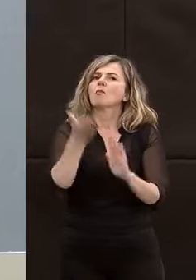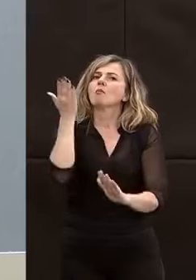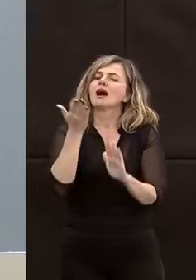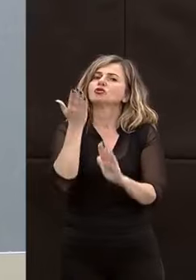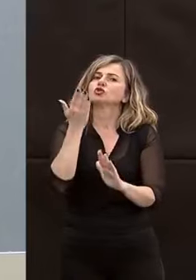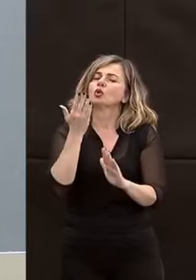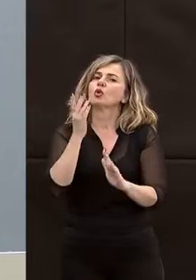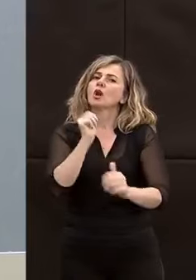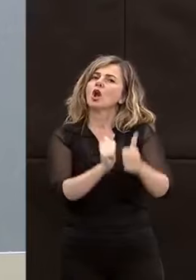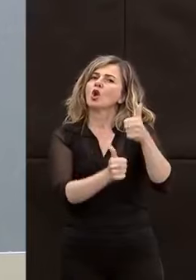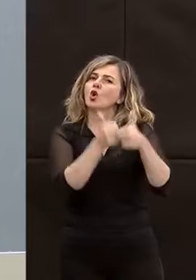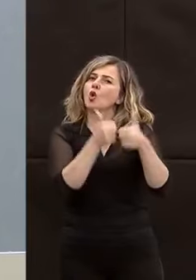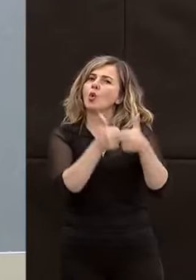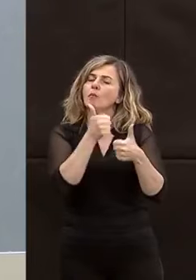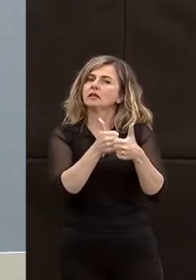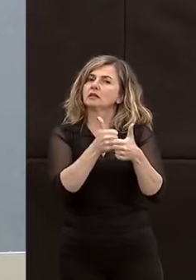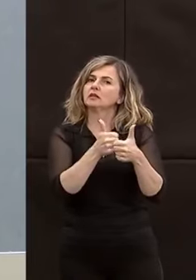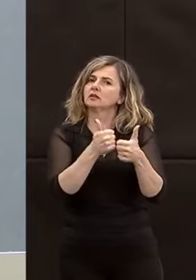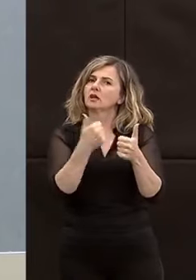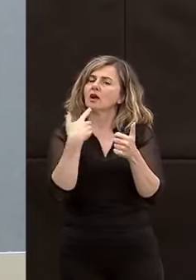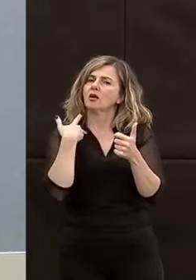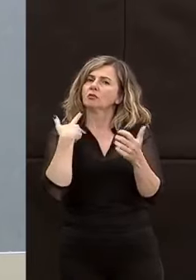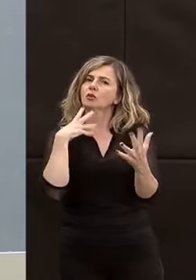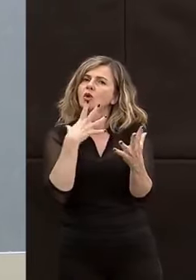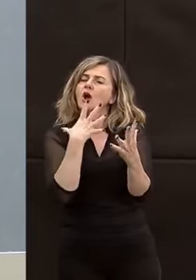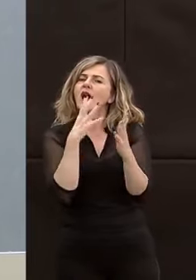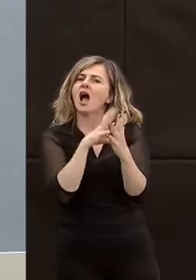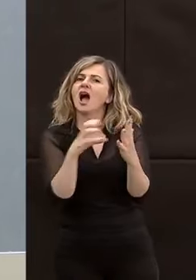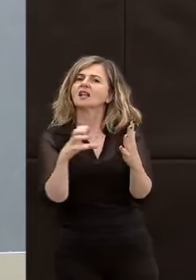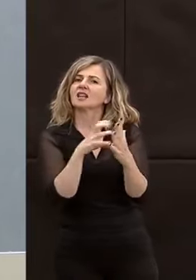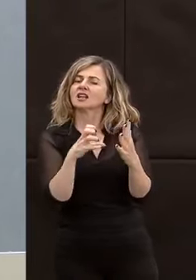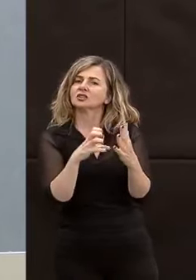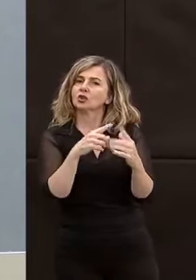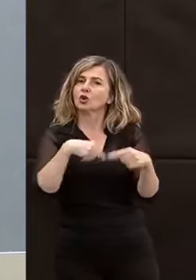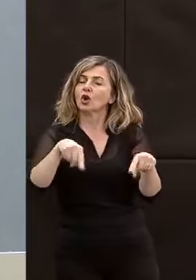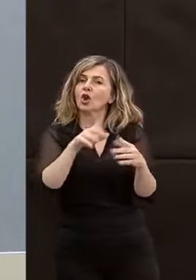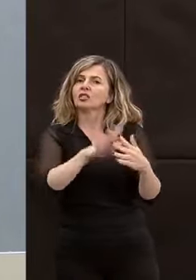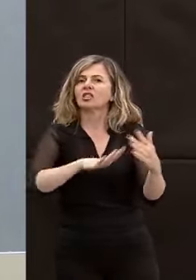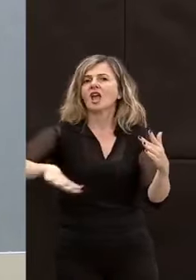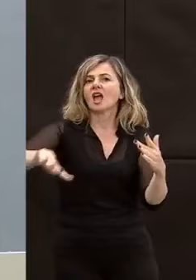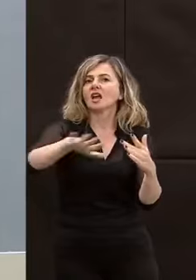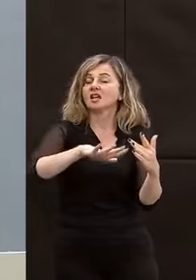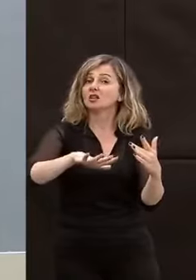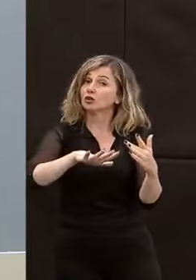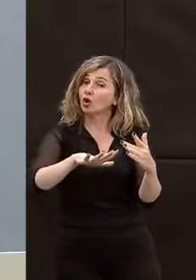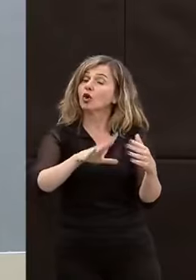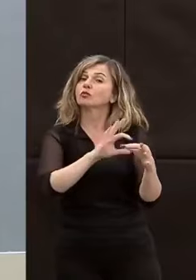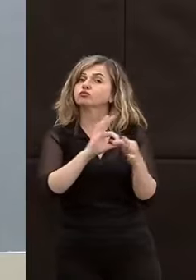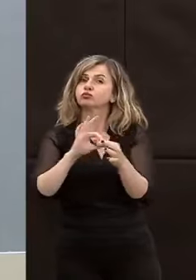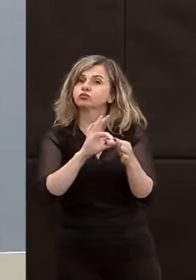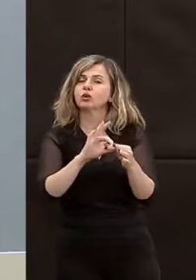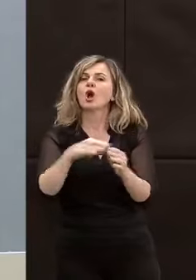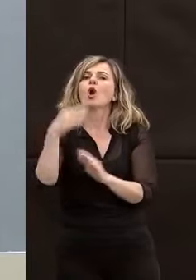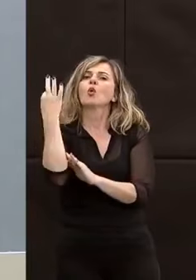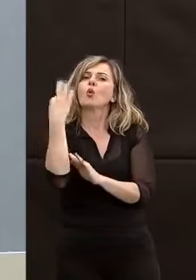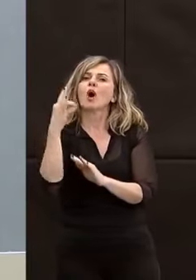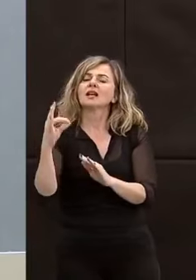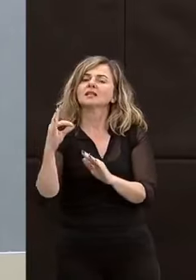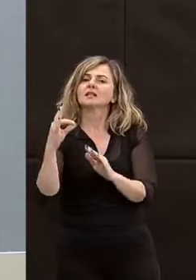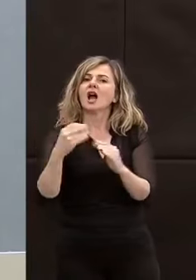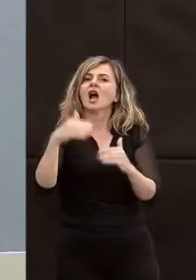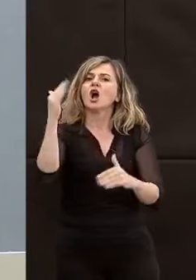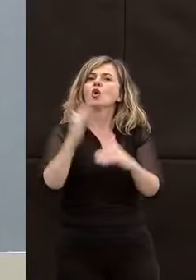ed attrattività del nostro territorio sono legate alla qualità del costruire